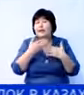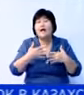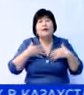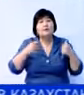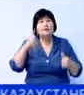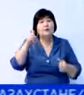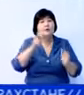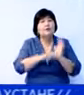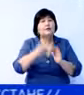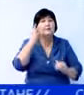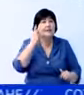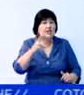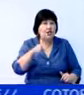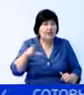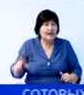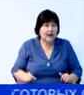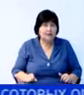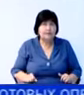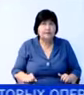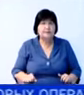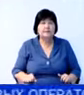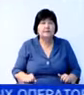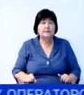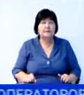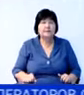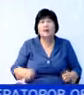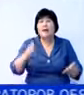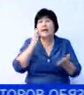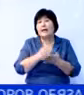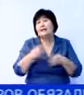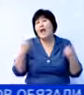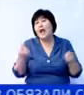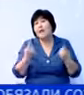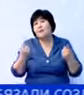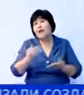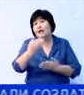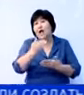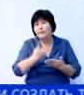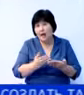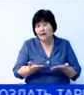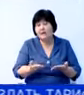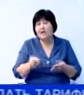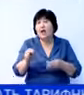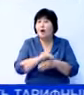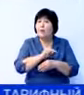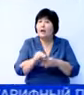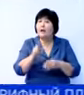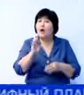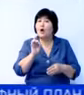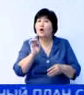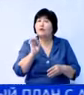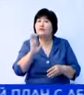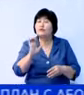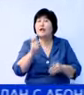выздоровели 183 человека. Есть элементарные правила профилактики коронавирусной